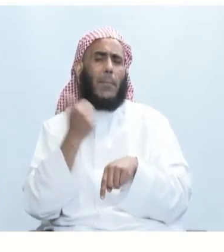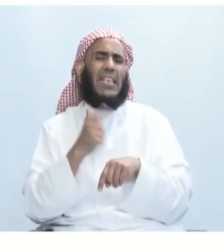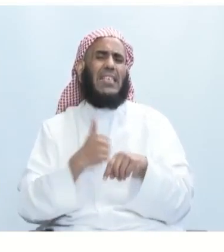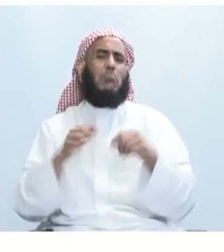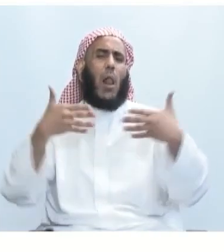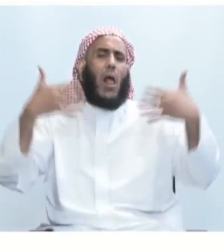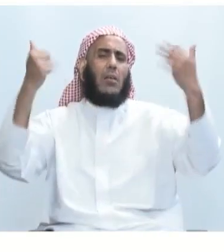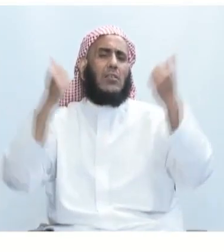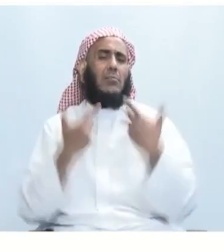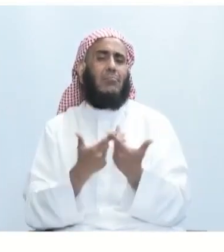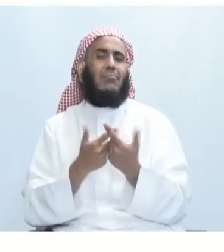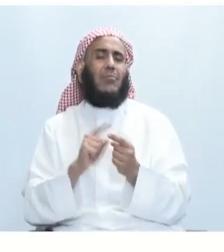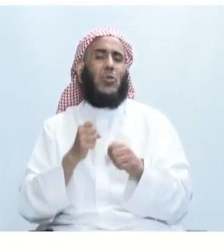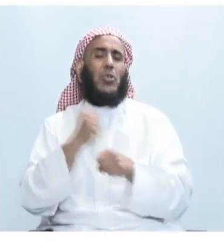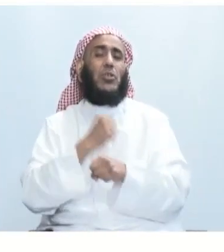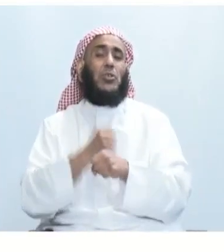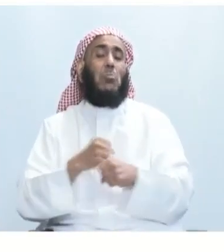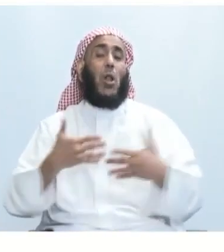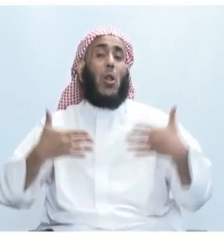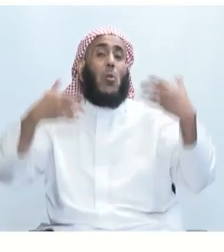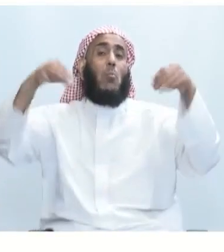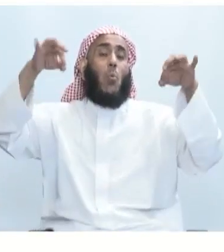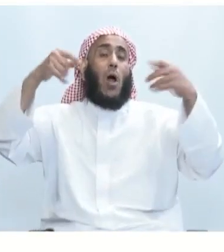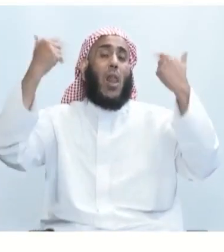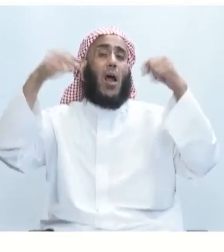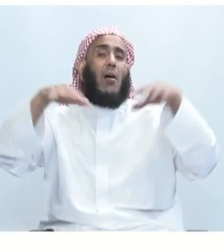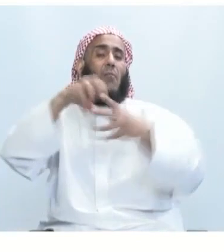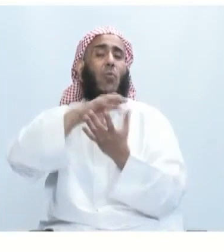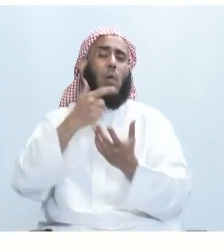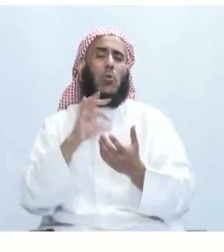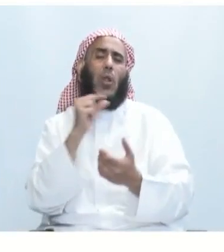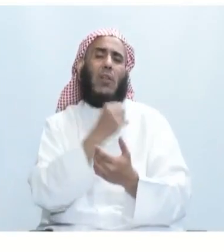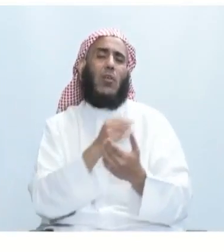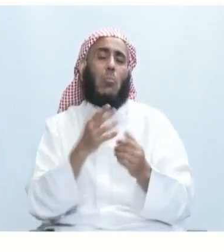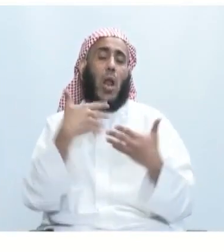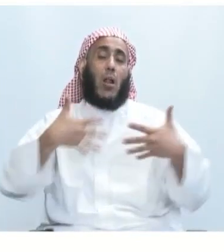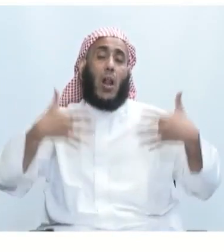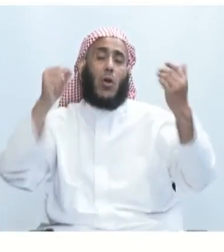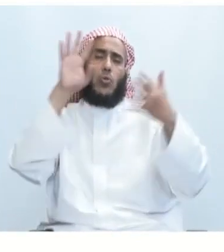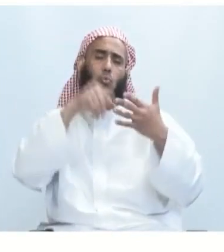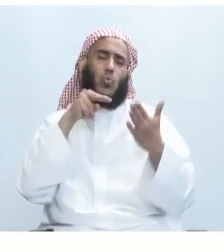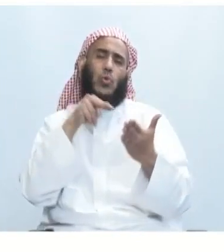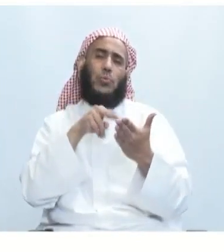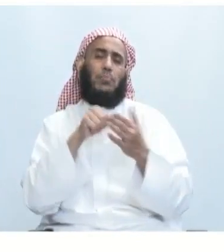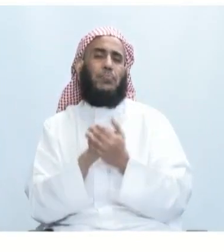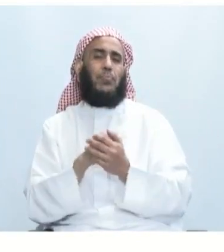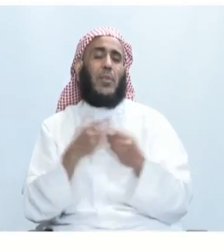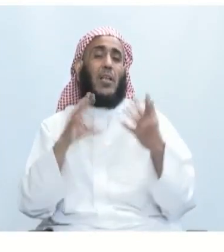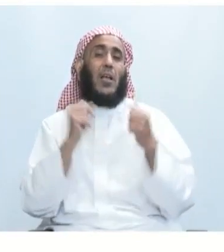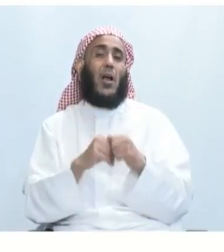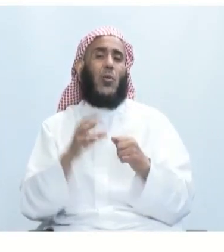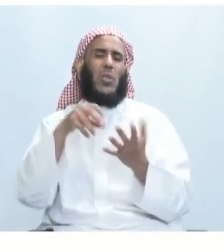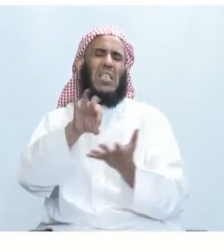القصيده ونجد استعمال معلقه فلابد لنا من معرفه مدلول هذه اللفظه ثم نقرا القصيده فنجده يتحدث عن